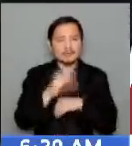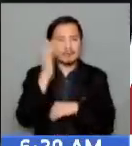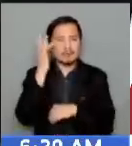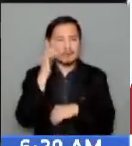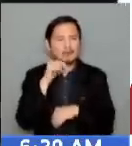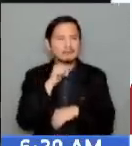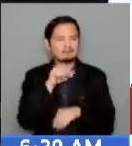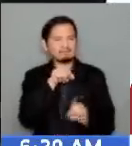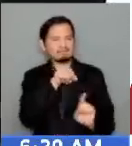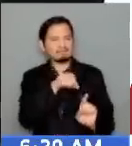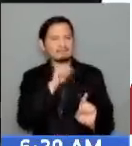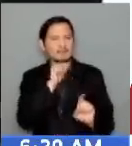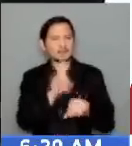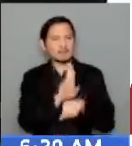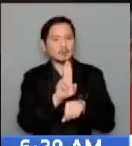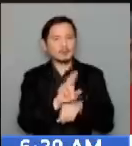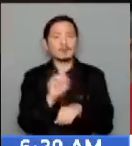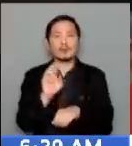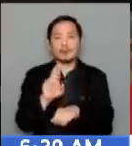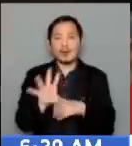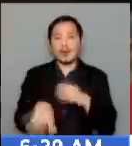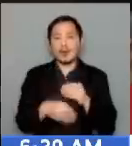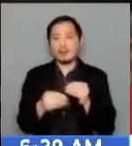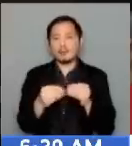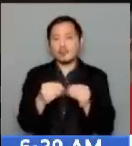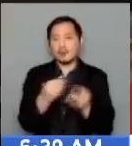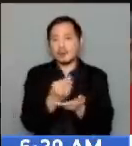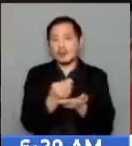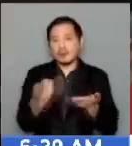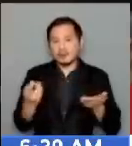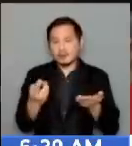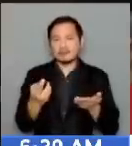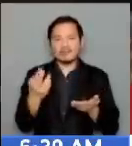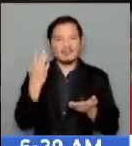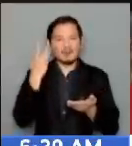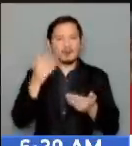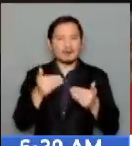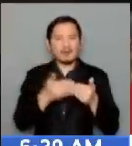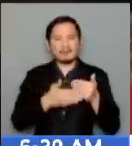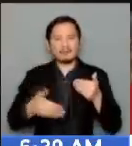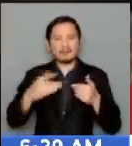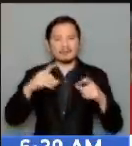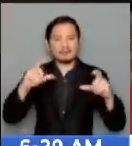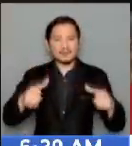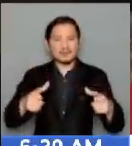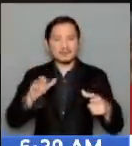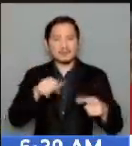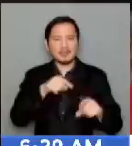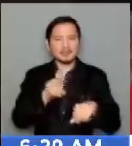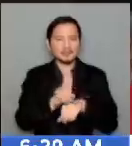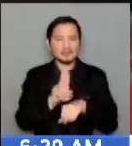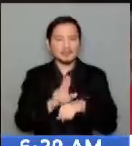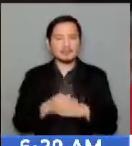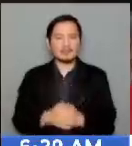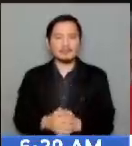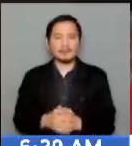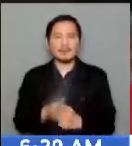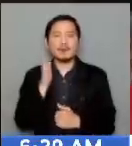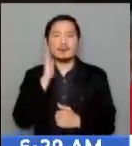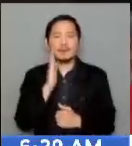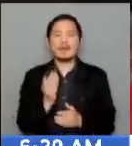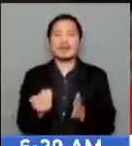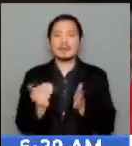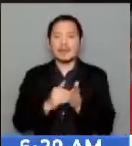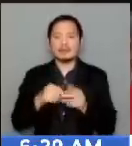i-retool para sa post-pandemic. We're going back to basics and trying, and we will rebuild the